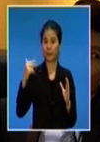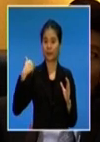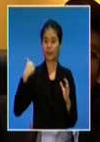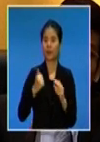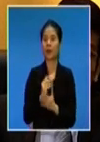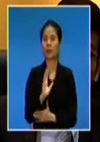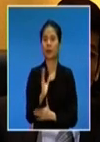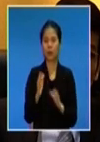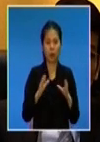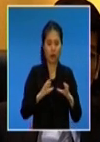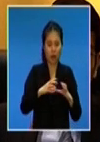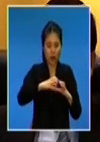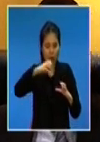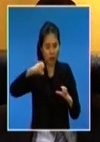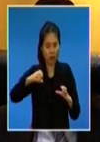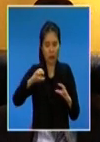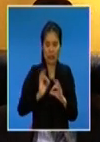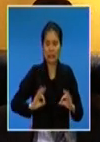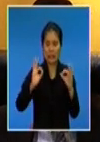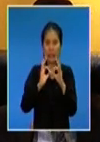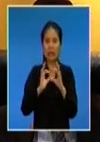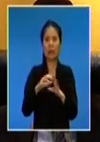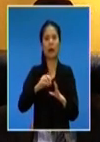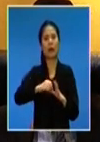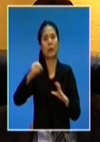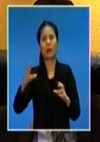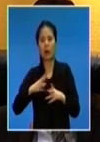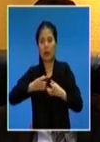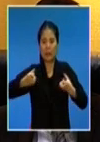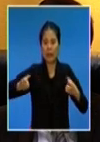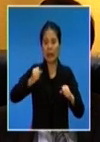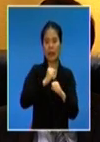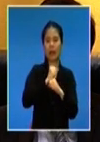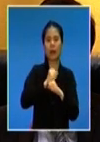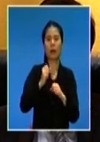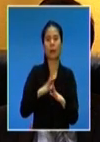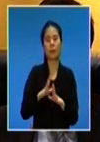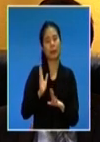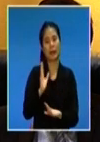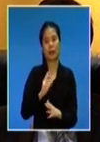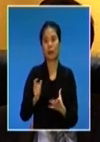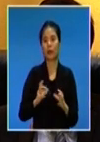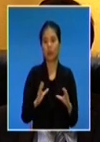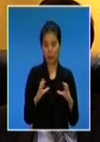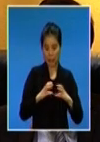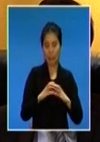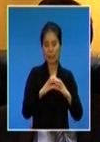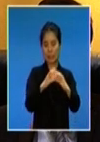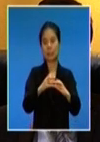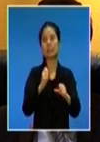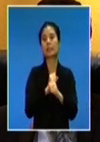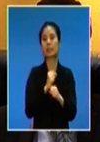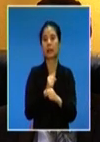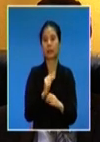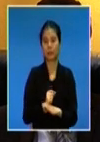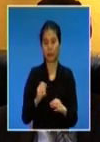าไปท่อนหนึ่งแล้วก็ส่วนสำคัญหัวใจอยู่ที่นี่ขาไปทางนี้แยกเป็นชิ้นเนี่ยมันจะไม่มีชีวิตดังนั้นในแต่ละชุดเนี่ยจะต้อง